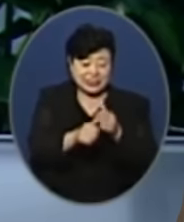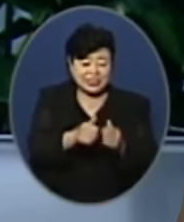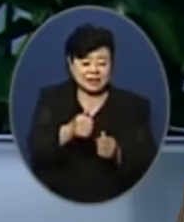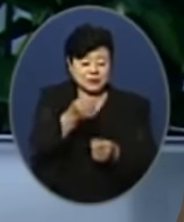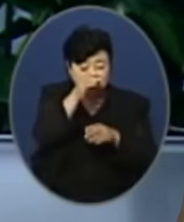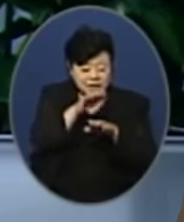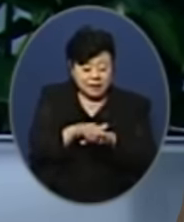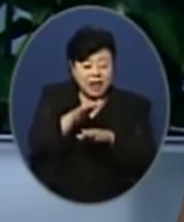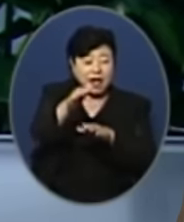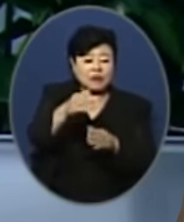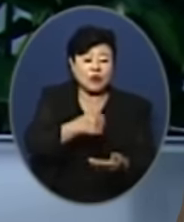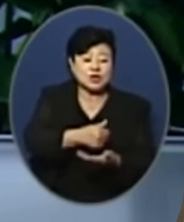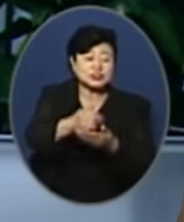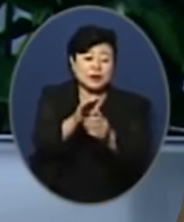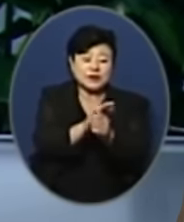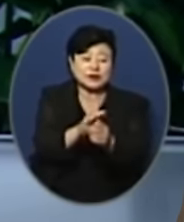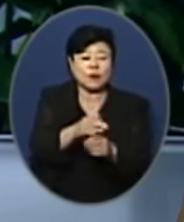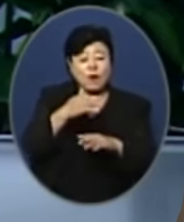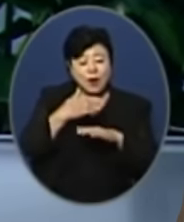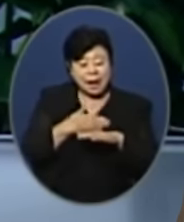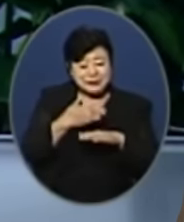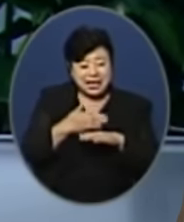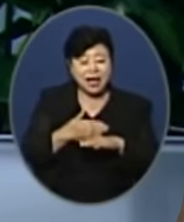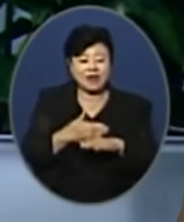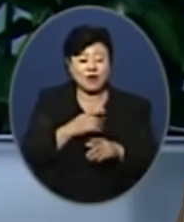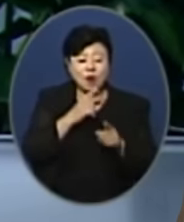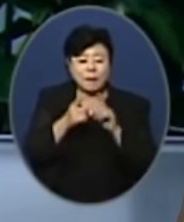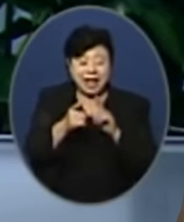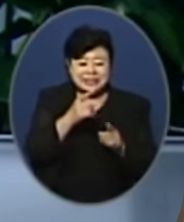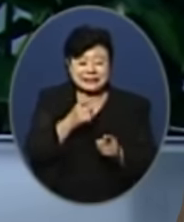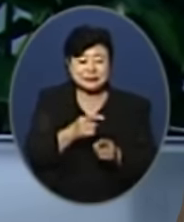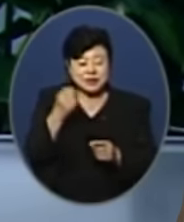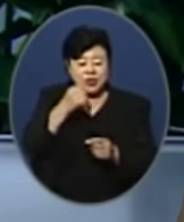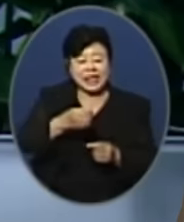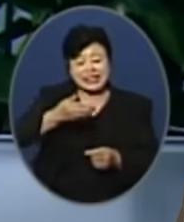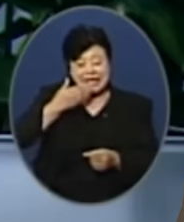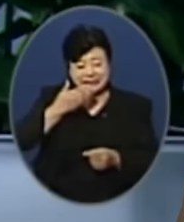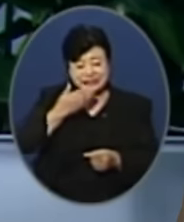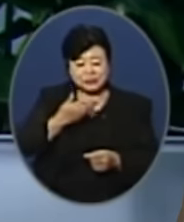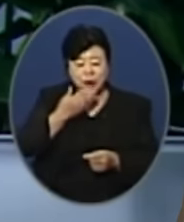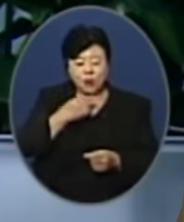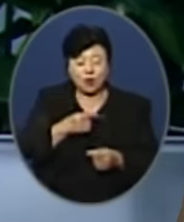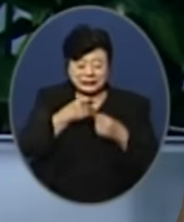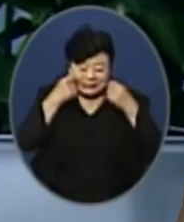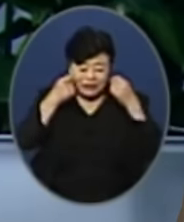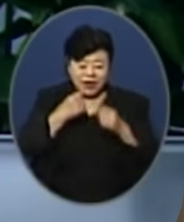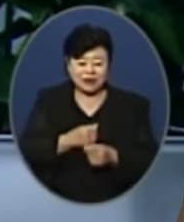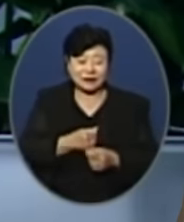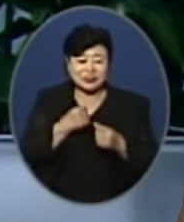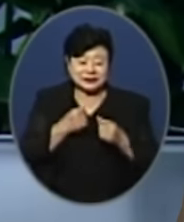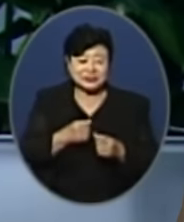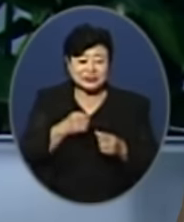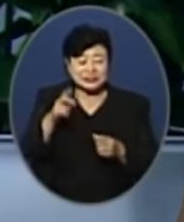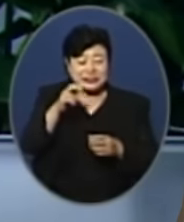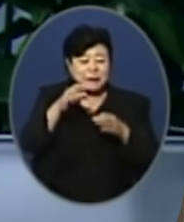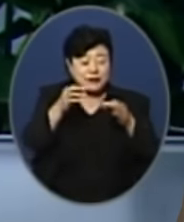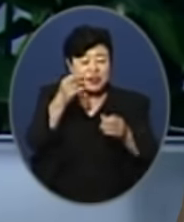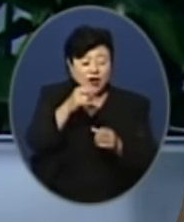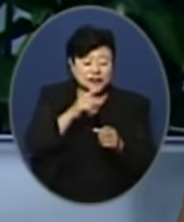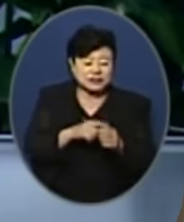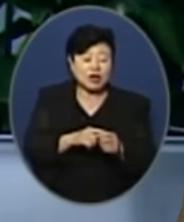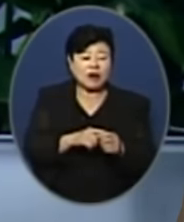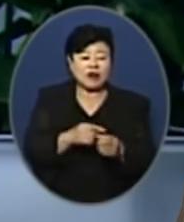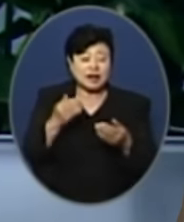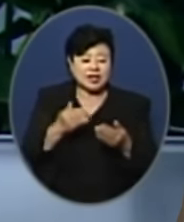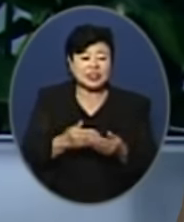하나님을 예배하고 섬기고 감사하고 말씀을 영의 양식이니까 먹고 즐거워하고 찬미하고 영적인